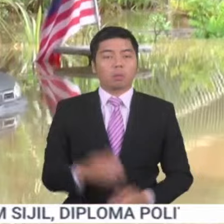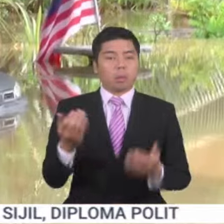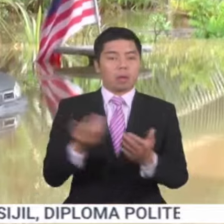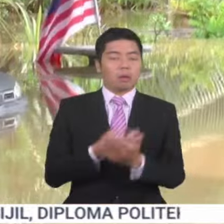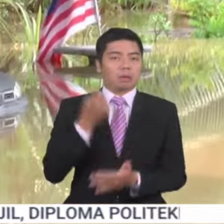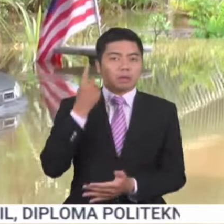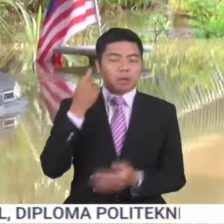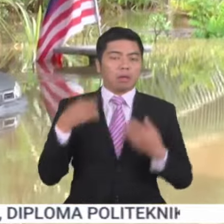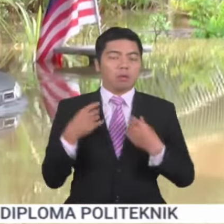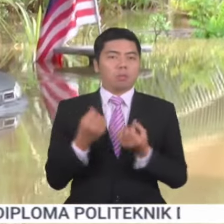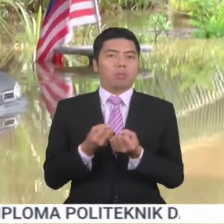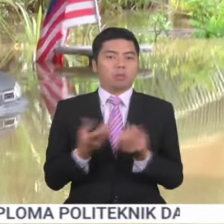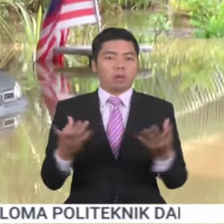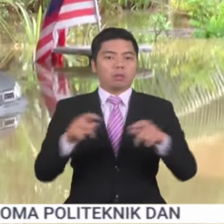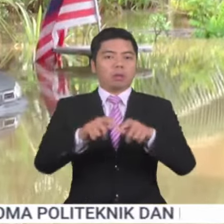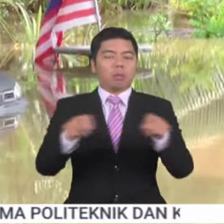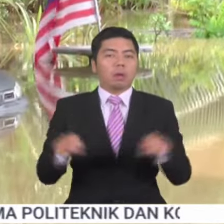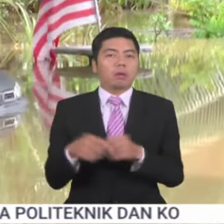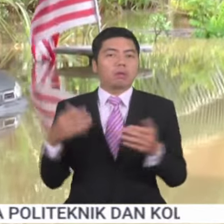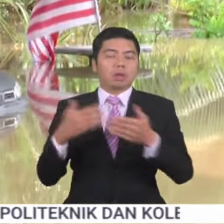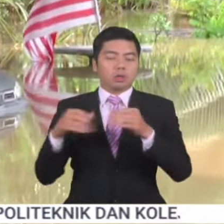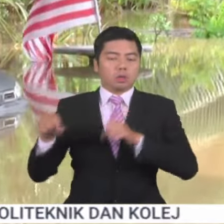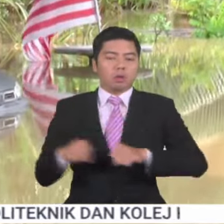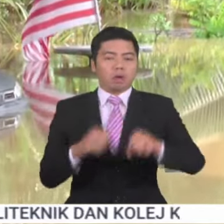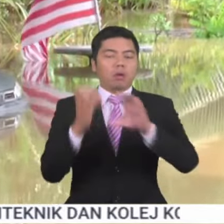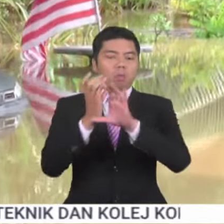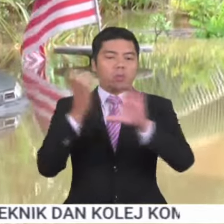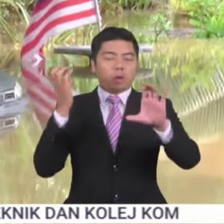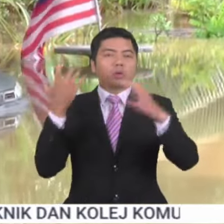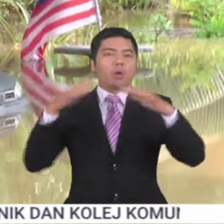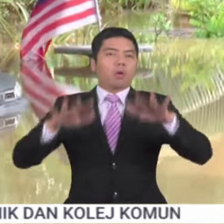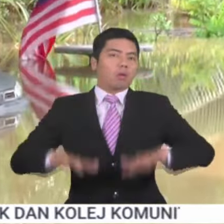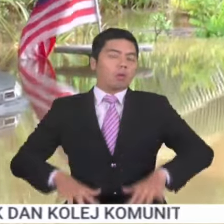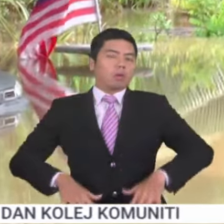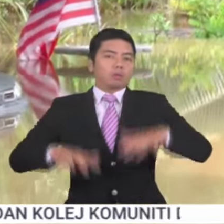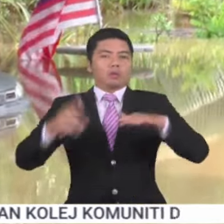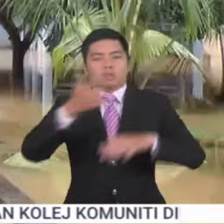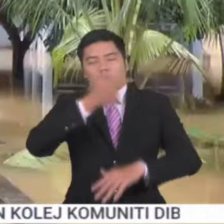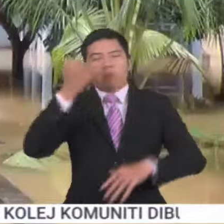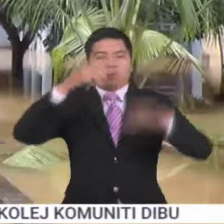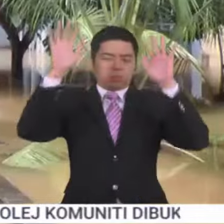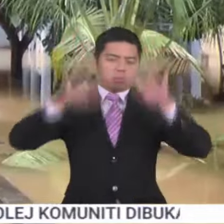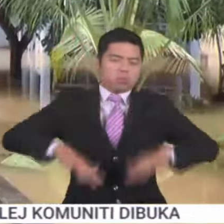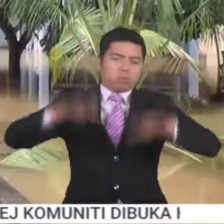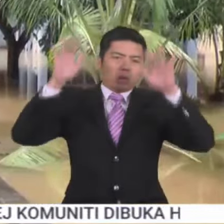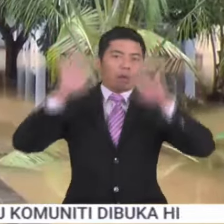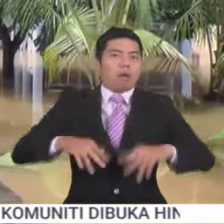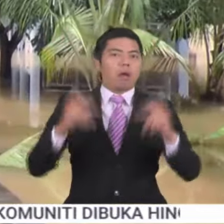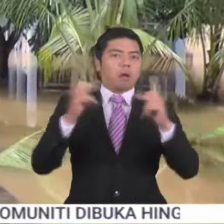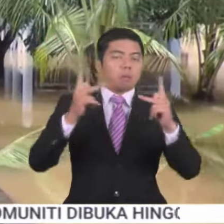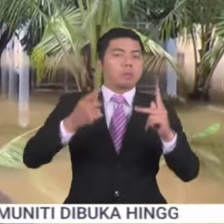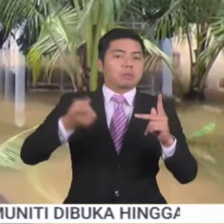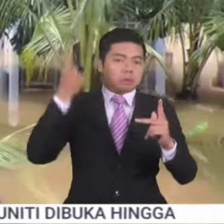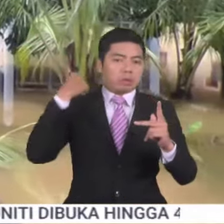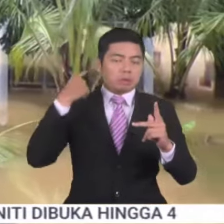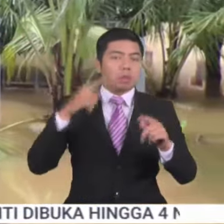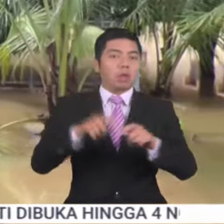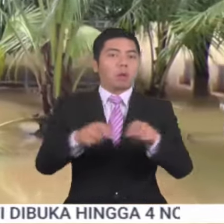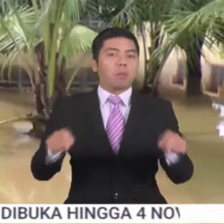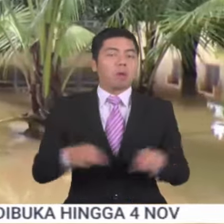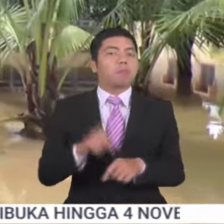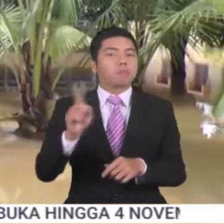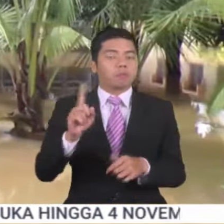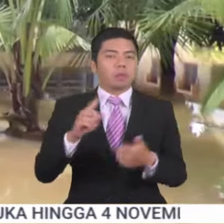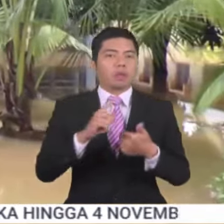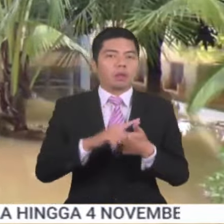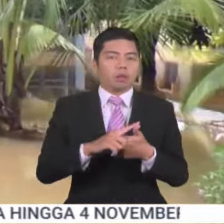Baru-baru ini, beberapa kawasan sekitar Sungai Buloh dilaporkan dilanda banjir berikutan hujan lebat pada Khamis. Antara kawasan terjejas